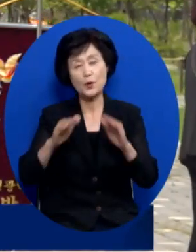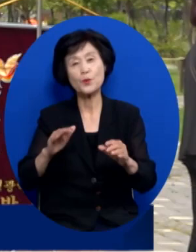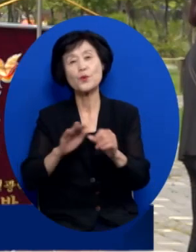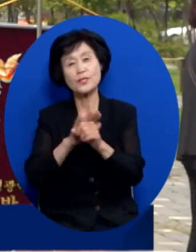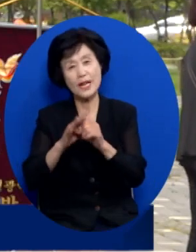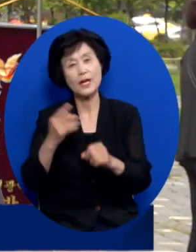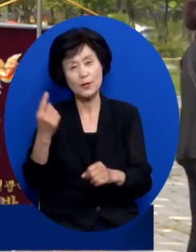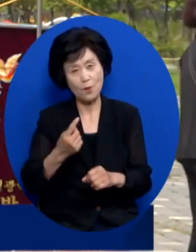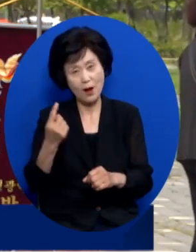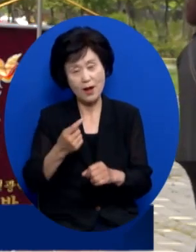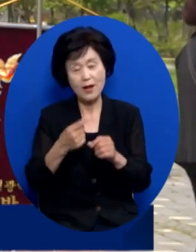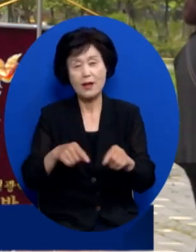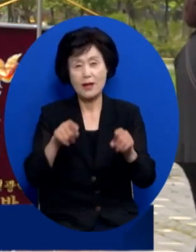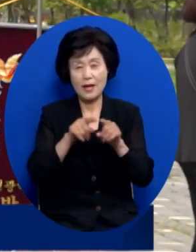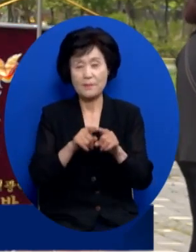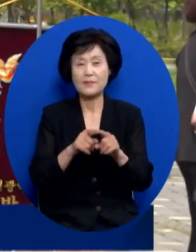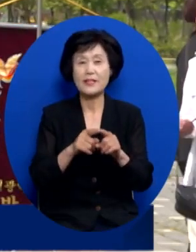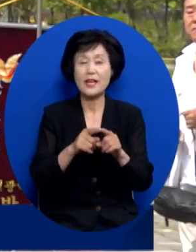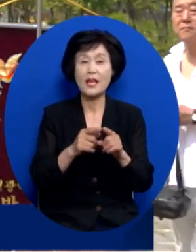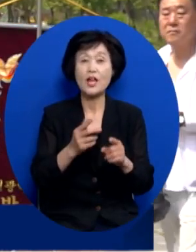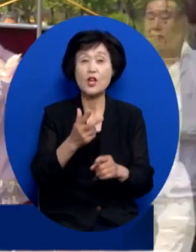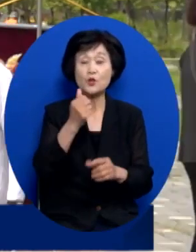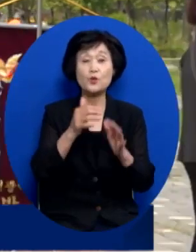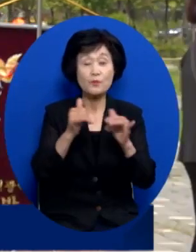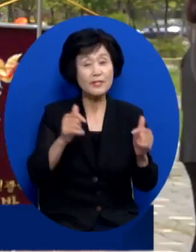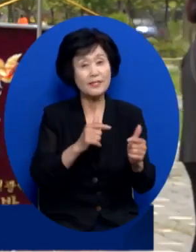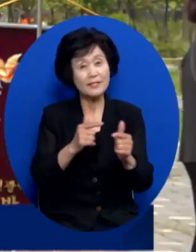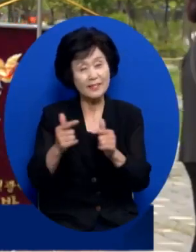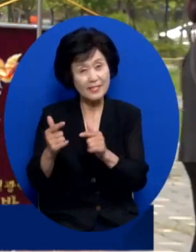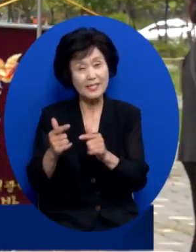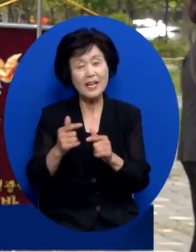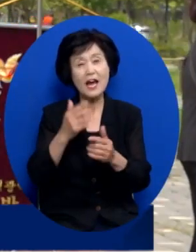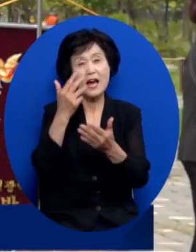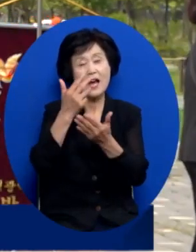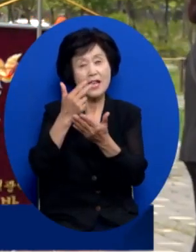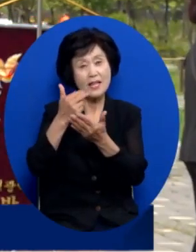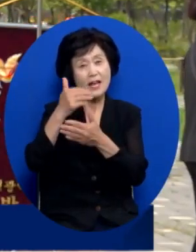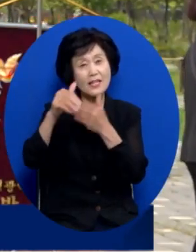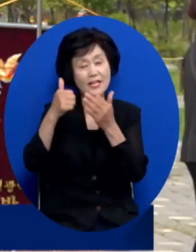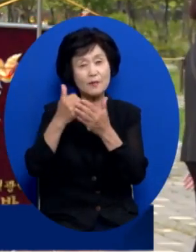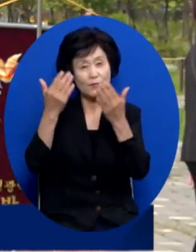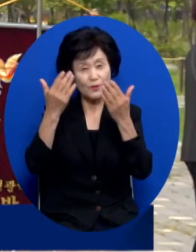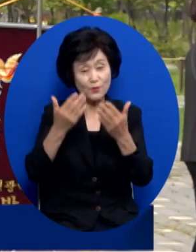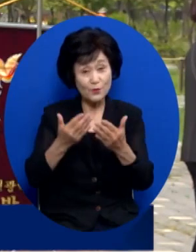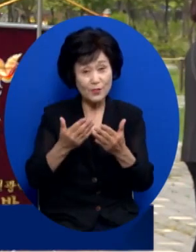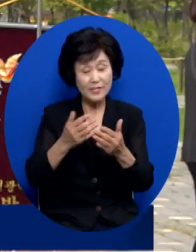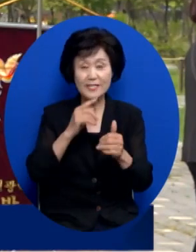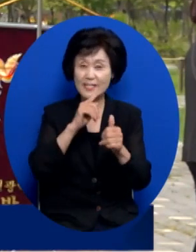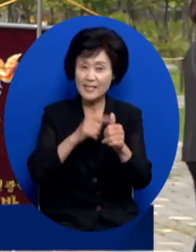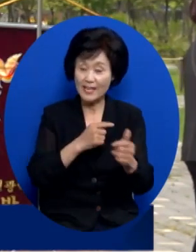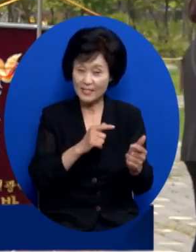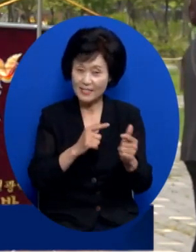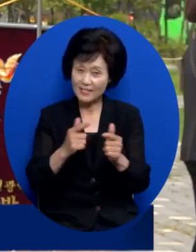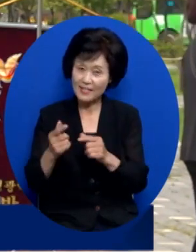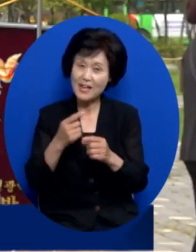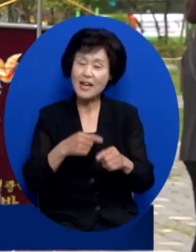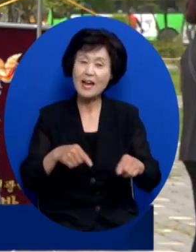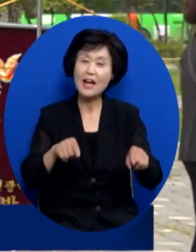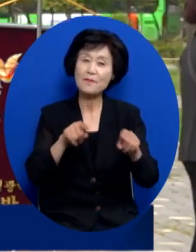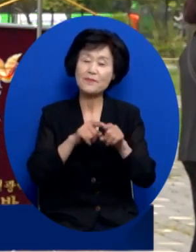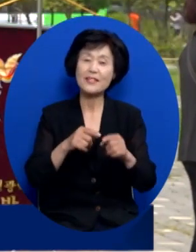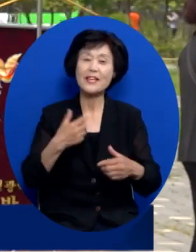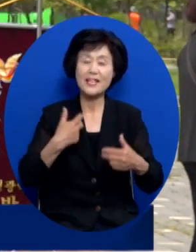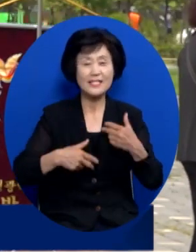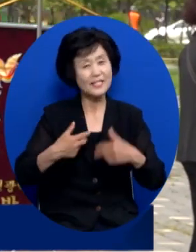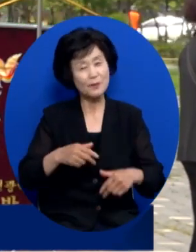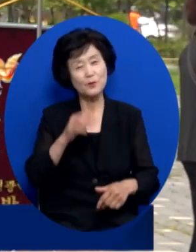함께 주민들이 하나님 주신 자연을 함께 즐기면서 고민해보는 시간을 가져보면 좋겠다 하는 생각으로